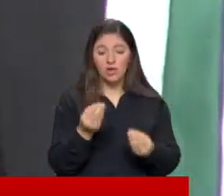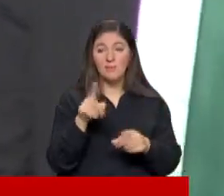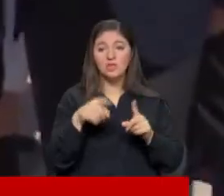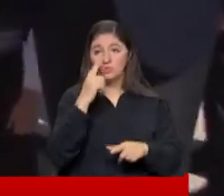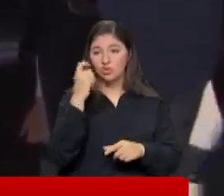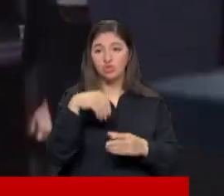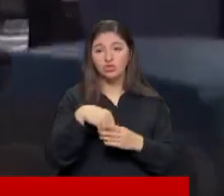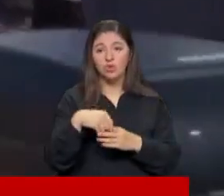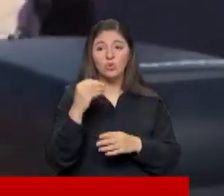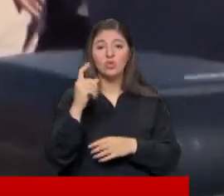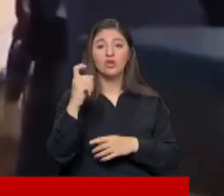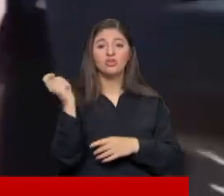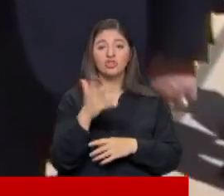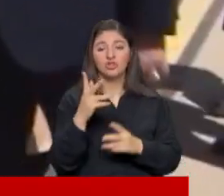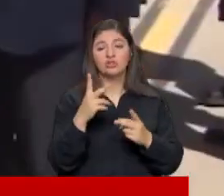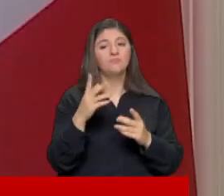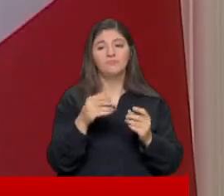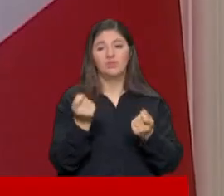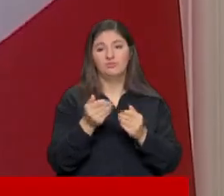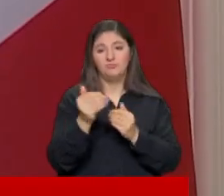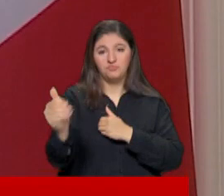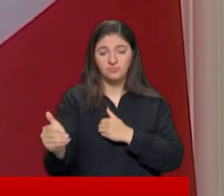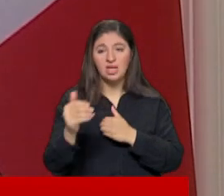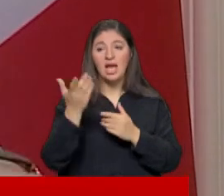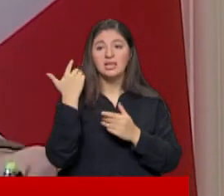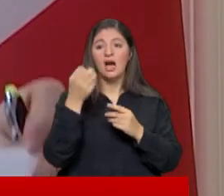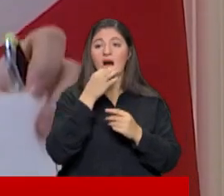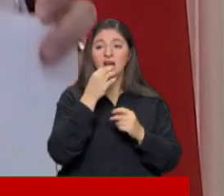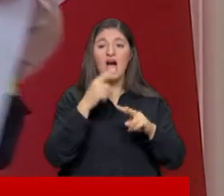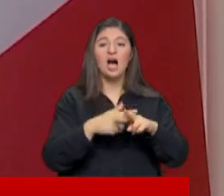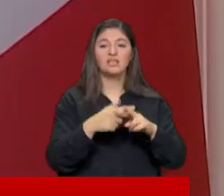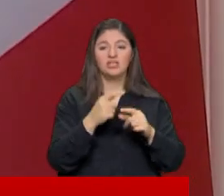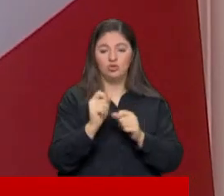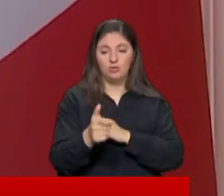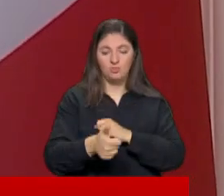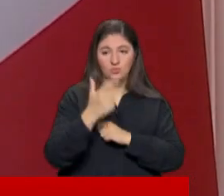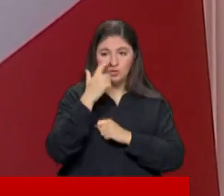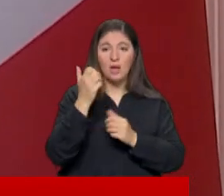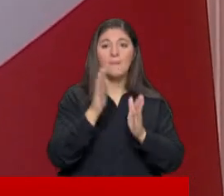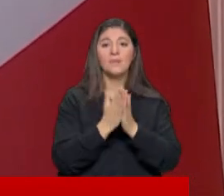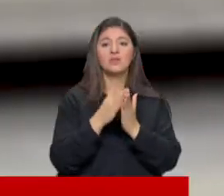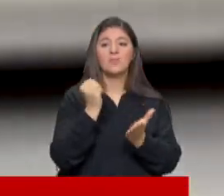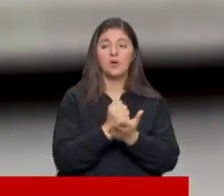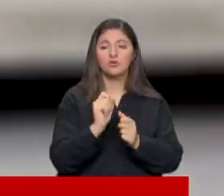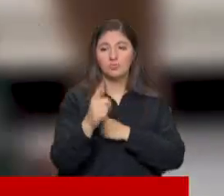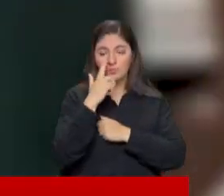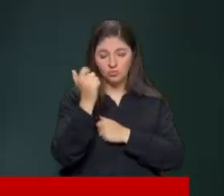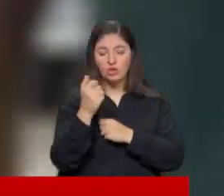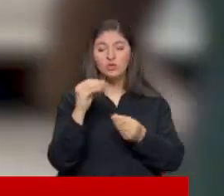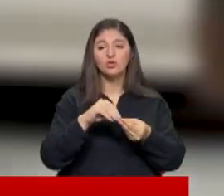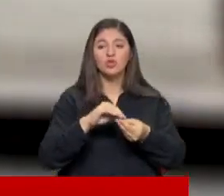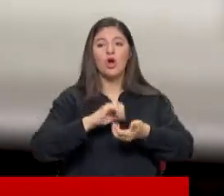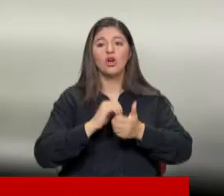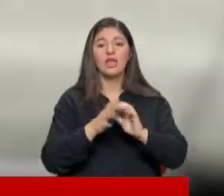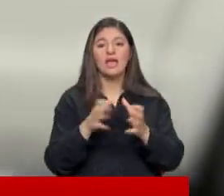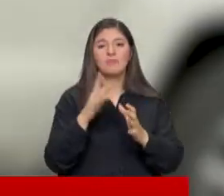müdürlerin de aralarında olduğu 9 kişi açığa alındı eski Ankara Asay Şube Müdürü eski Pasaport Şube Müdürü eski suç örgütleri